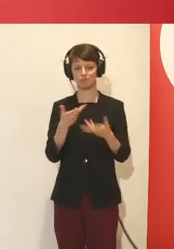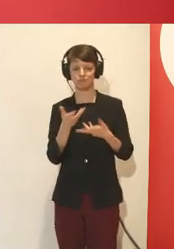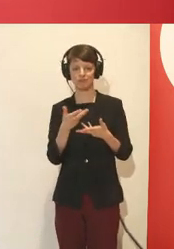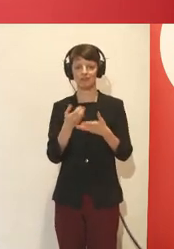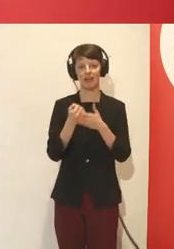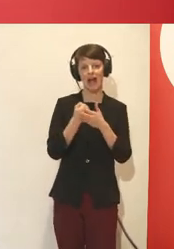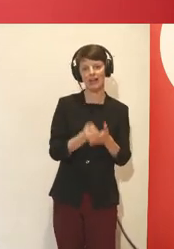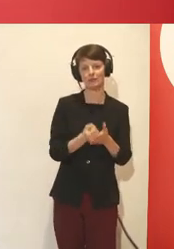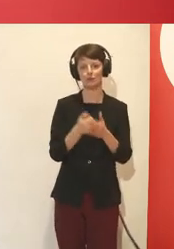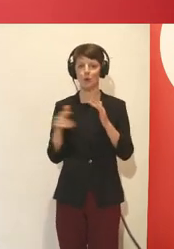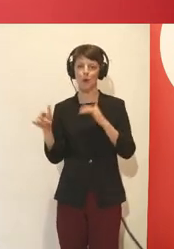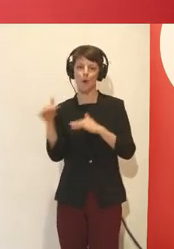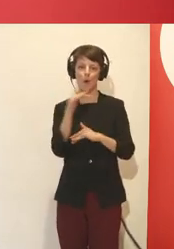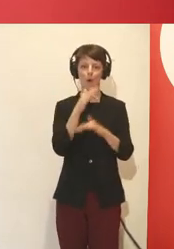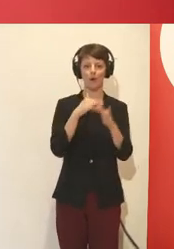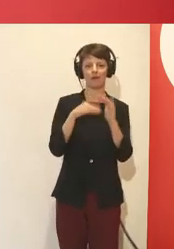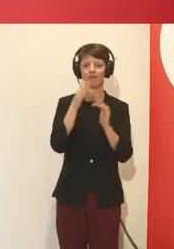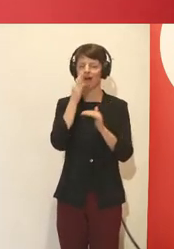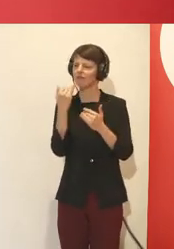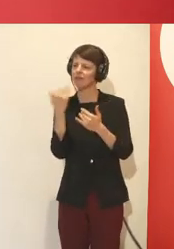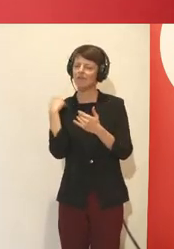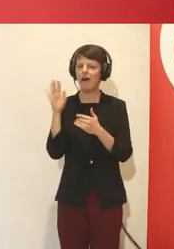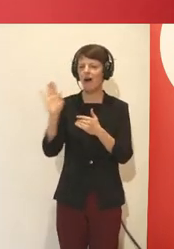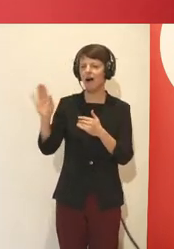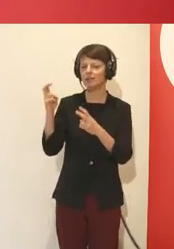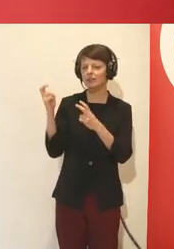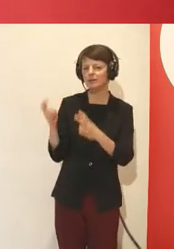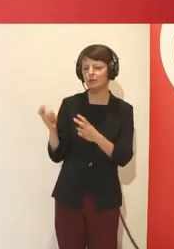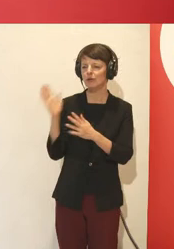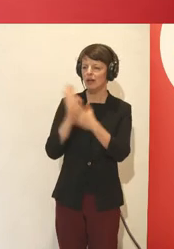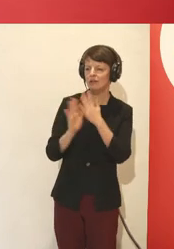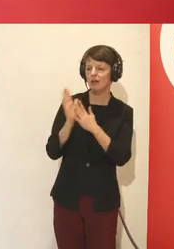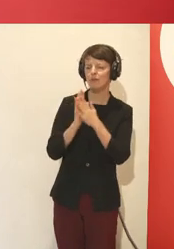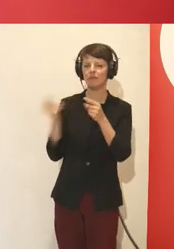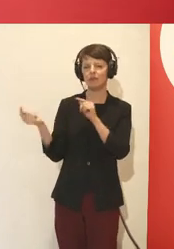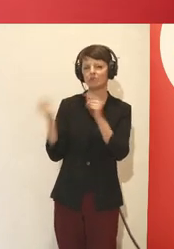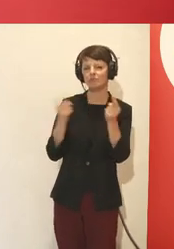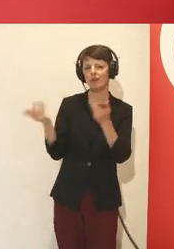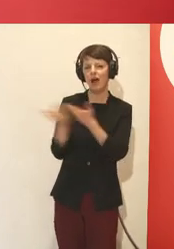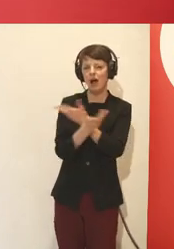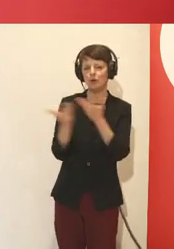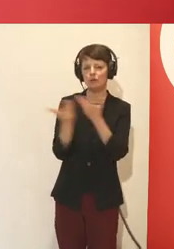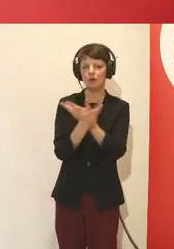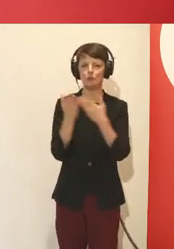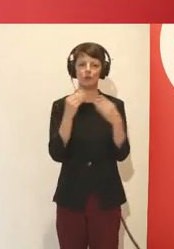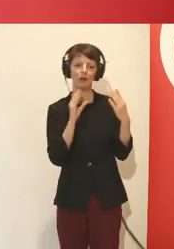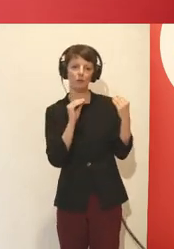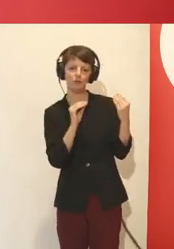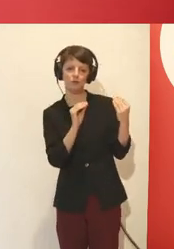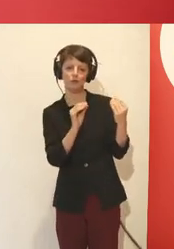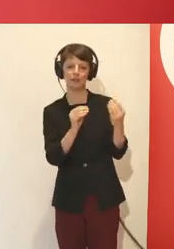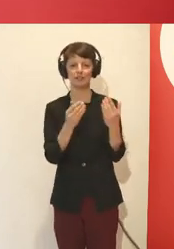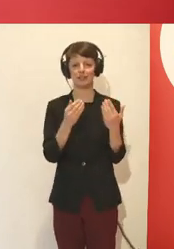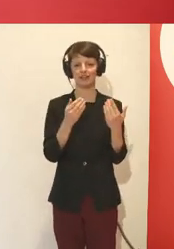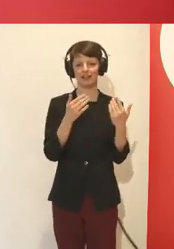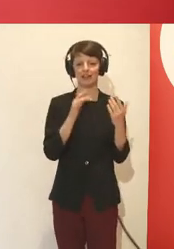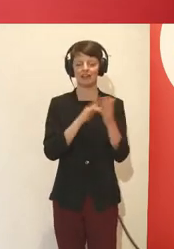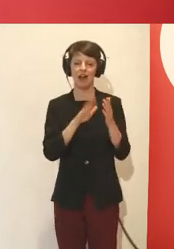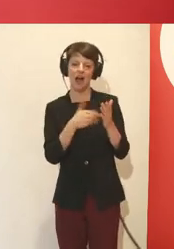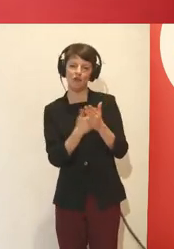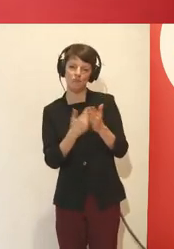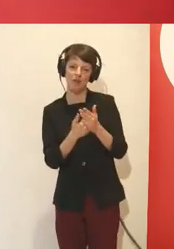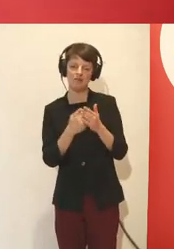eindrücke sammelt fragt wie andere andere sessions erlebt haben vielleicht sich auch mal nach einer station verquatscht weil man noch so in den argumenten